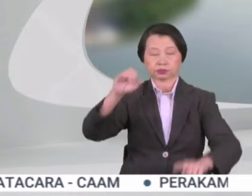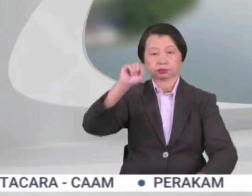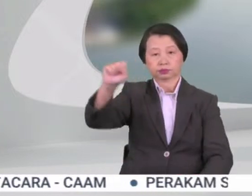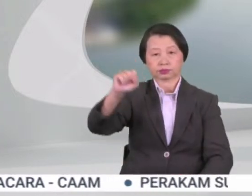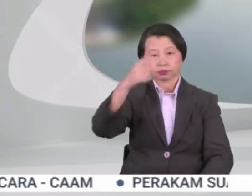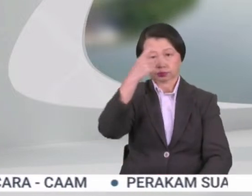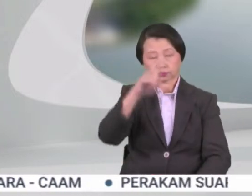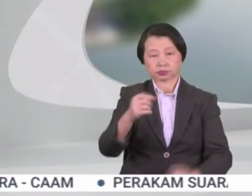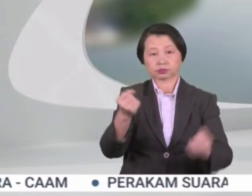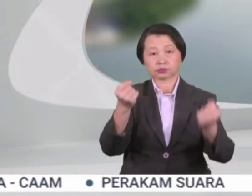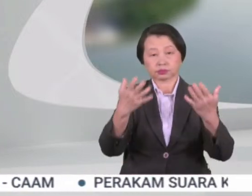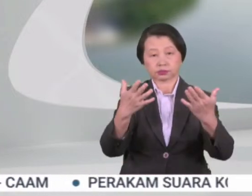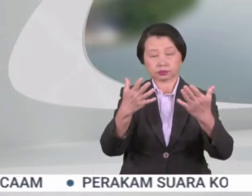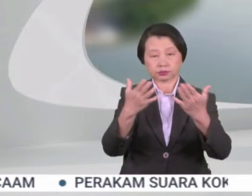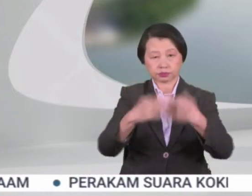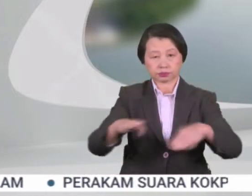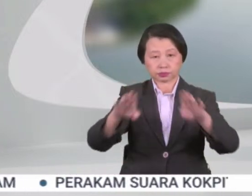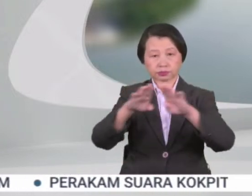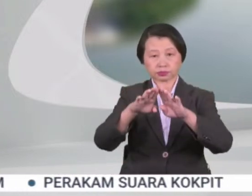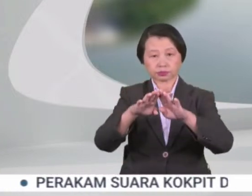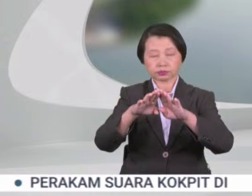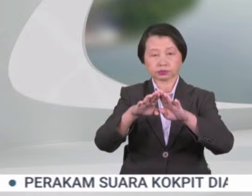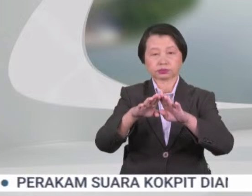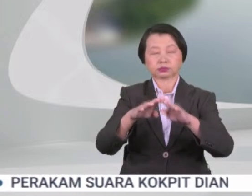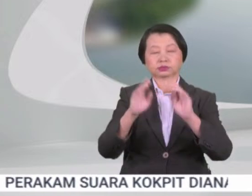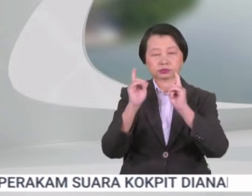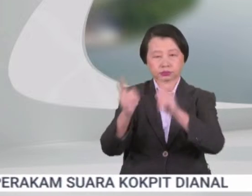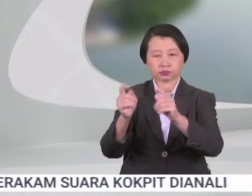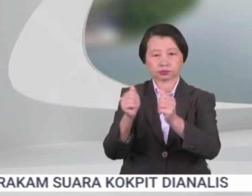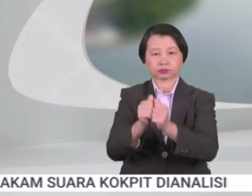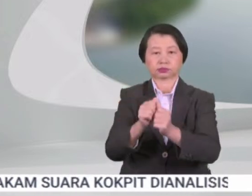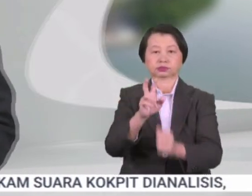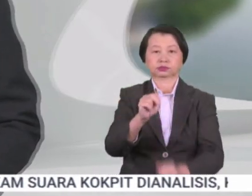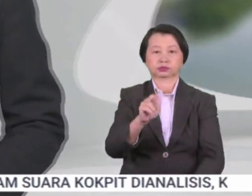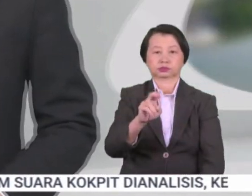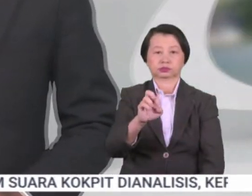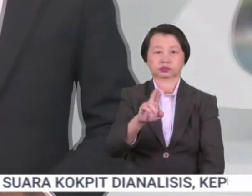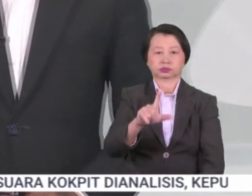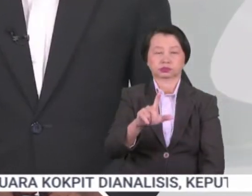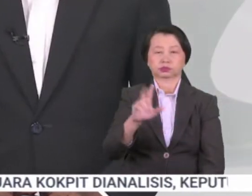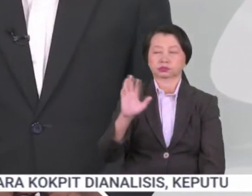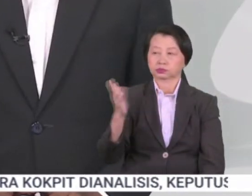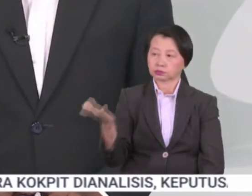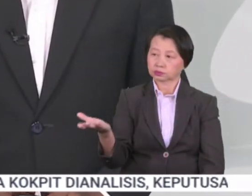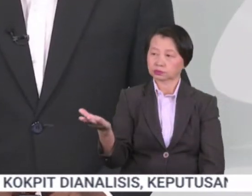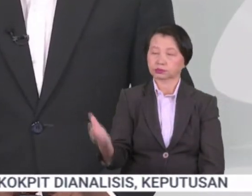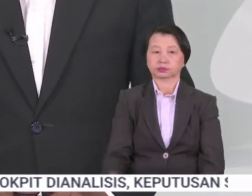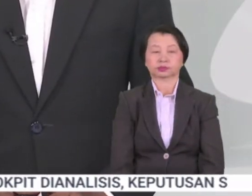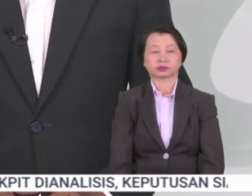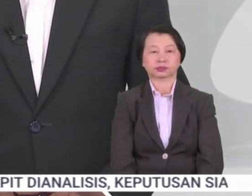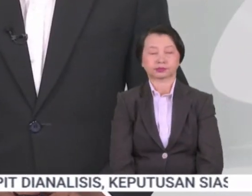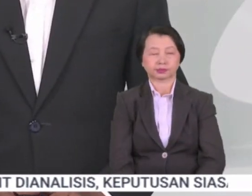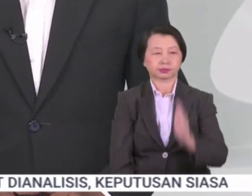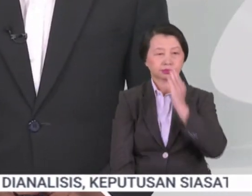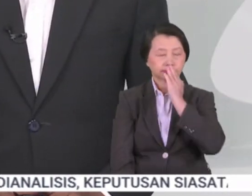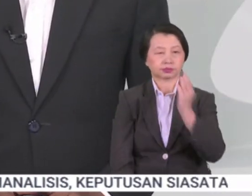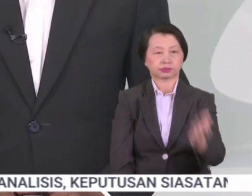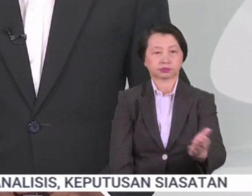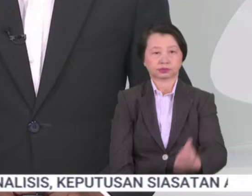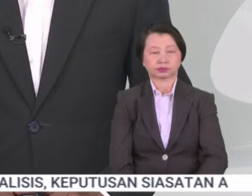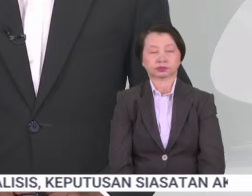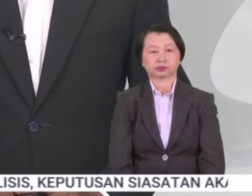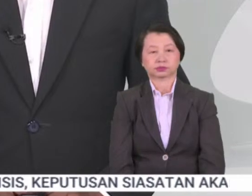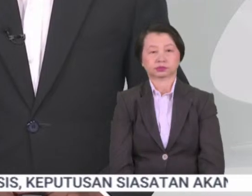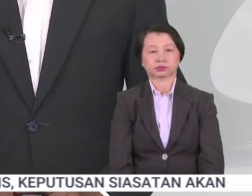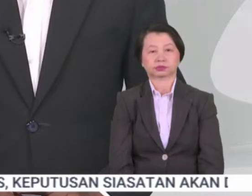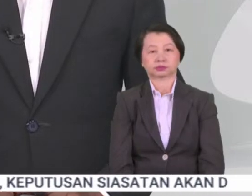Bayo untuk lebih banyak perkembangan semasa di tanah air terus saja bersama dengan Nurul di angkasapuri Nurul silakan Terima kasih atas